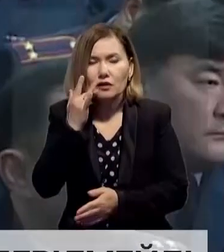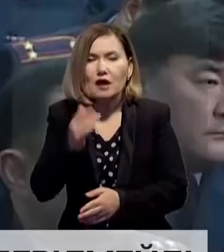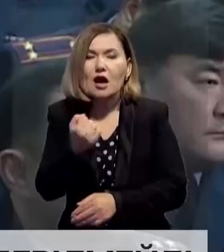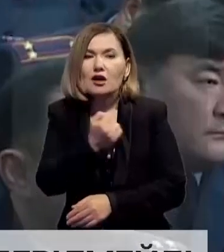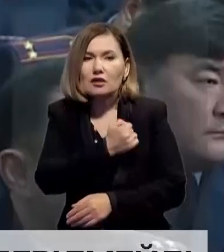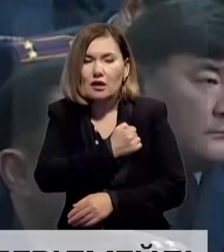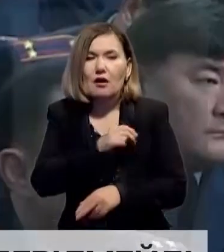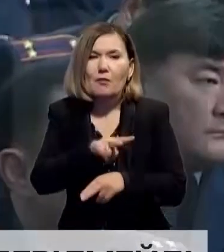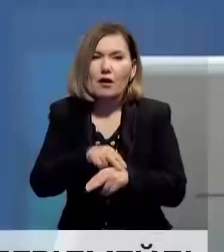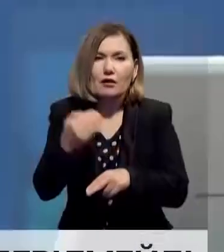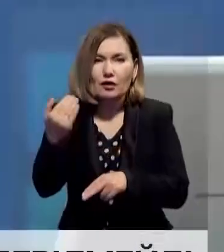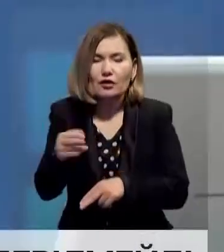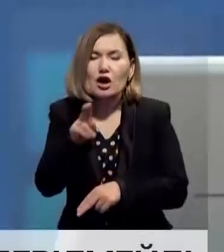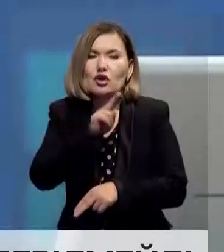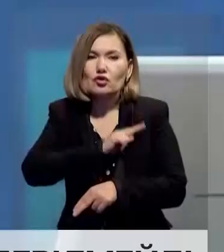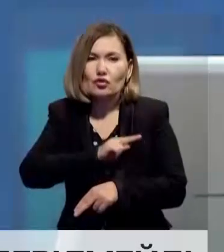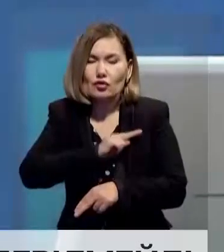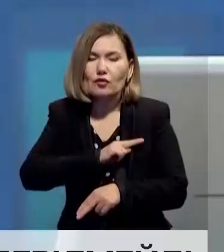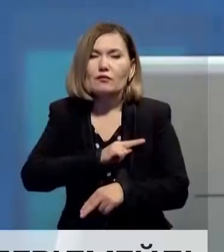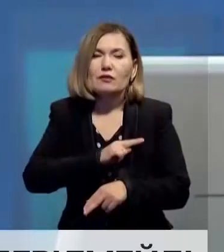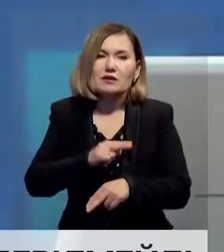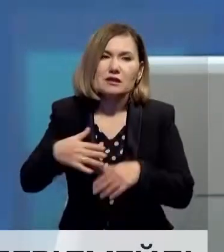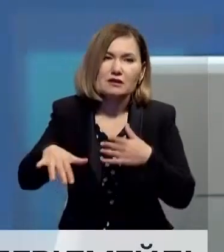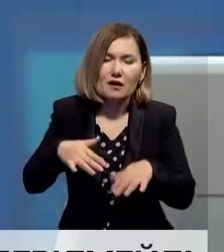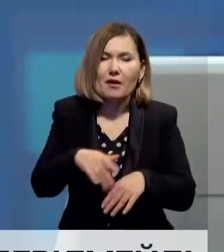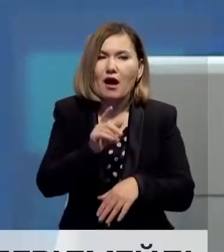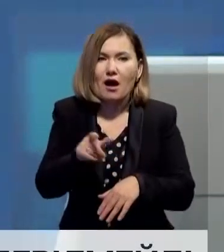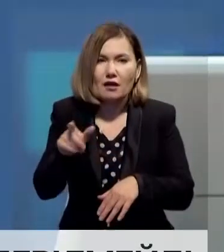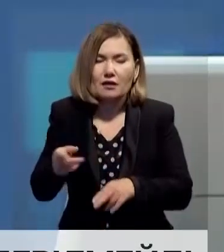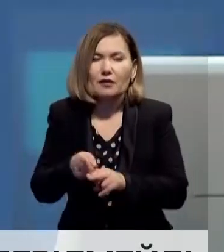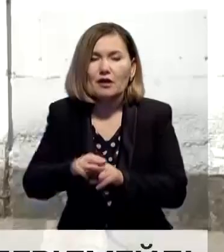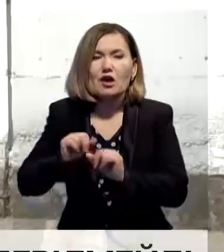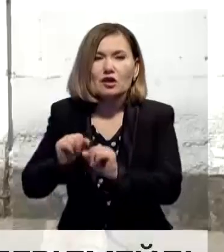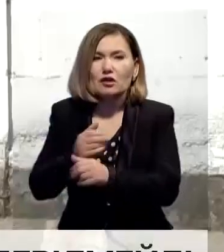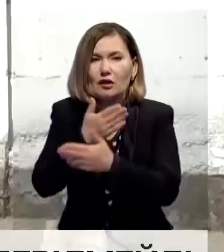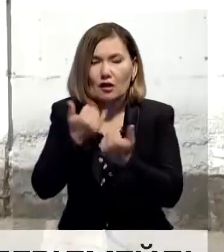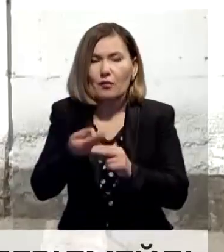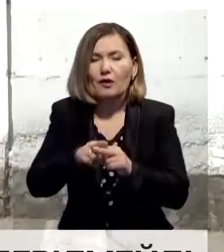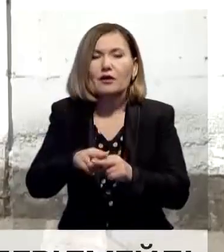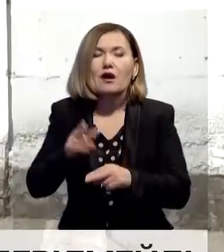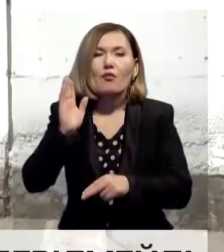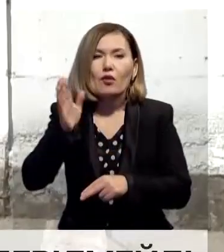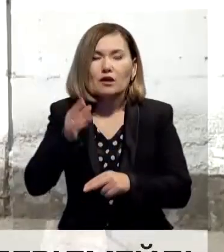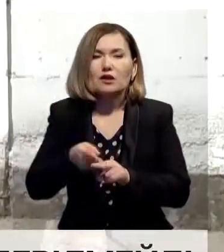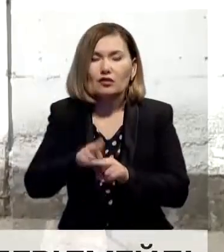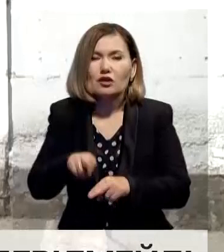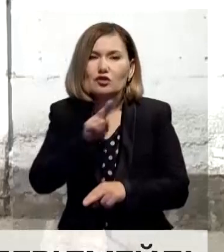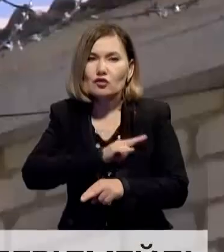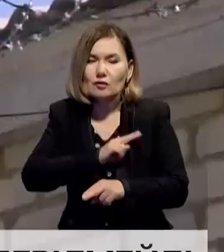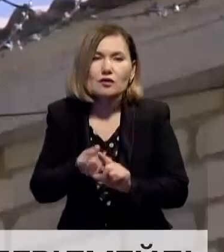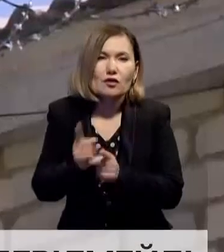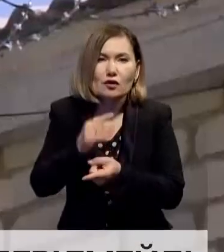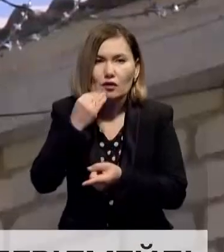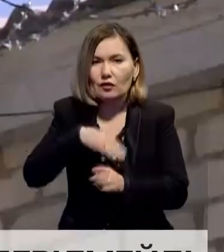қарай, тәртіп сақшыларының қорғансыз адамдарды қорлаған көз көріп құлақ естіген. Енді мұндай бассыздыққа жол берілмейді.